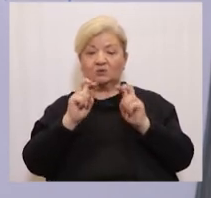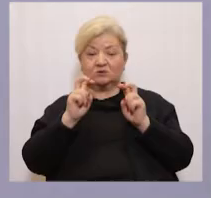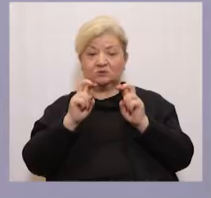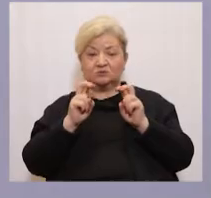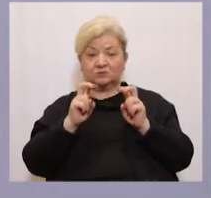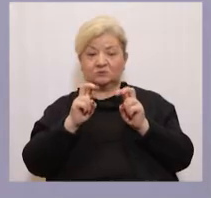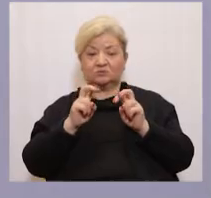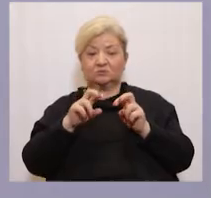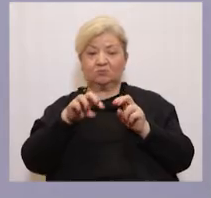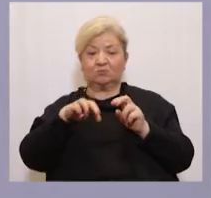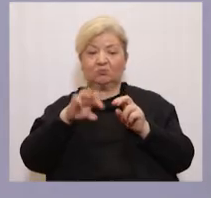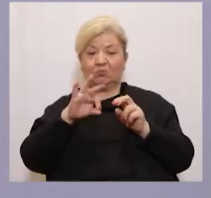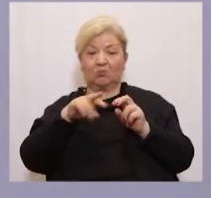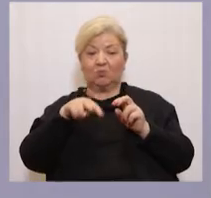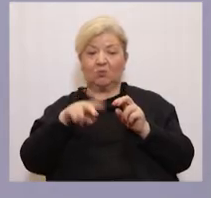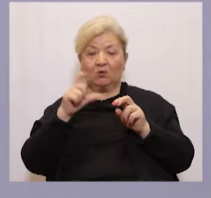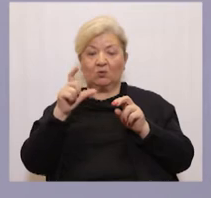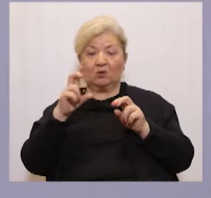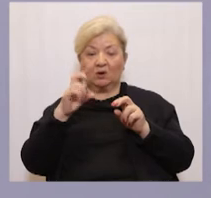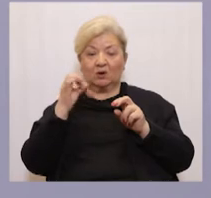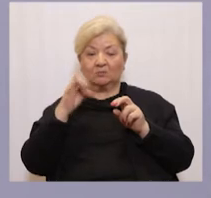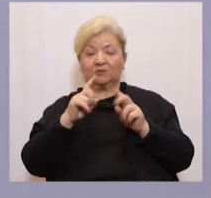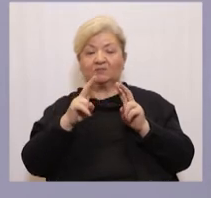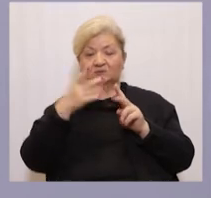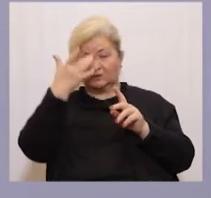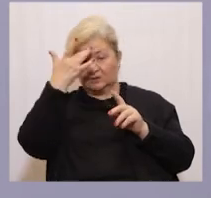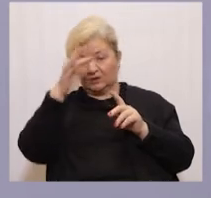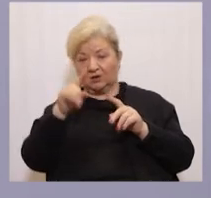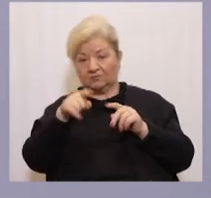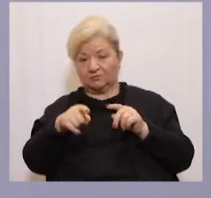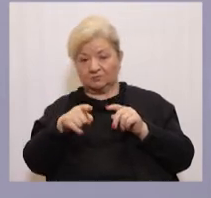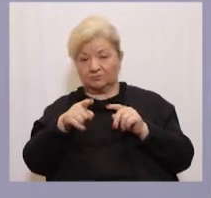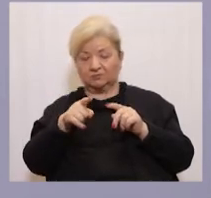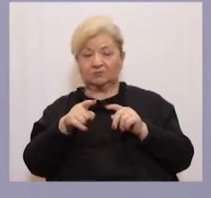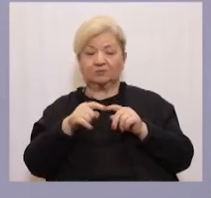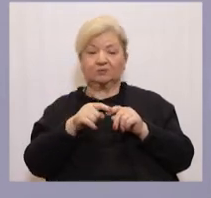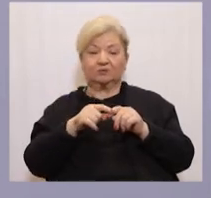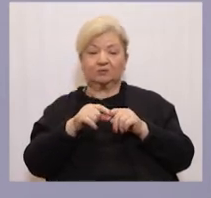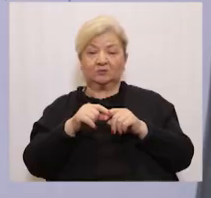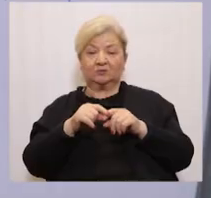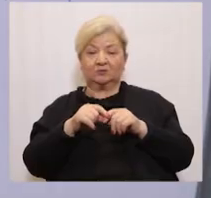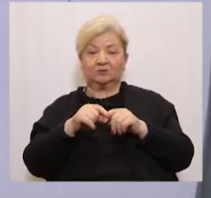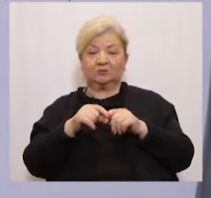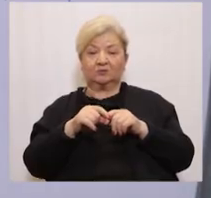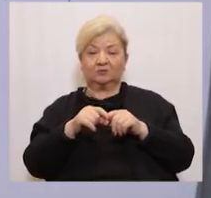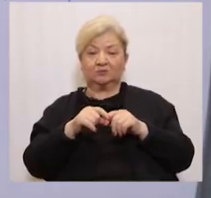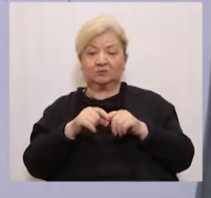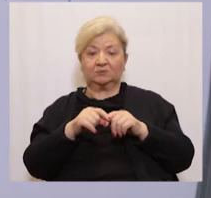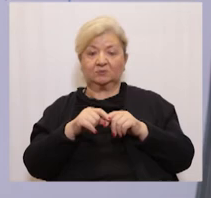რაოდენობას. მოლები, ვისაც დაგვავიწყდა რა არის და ასეთი უმეტესობა იქნება,